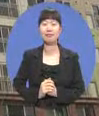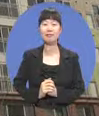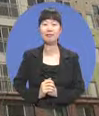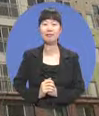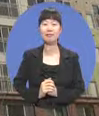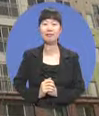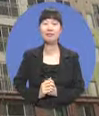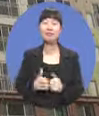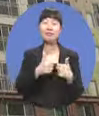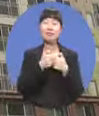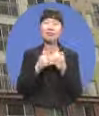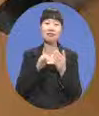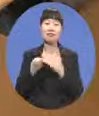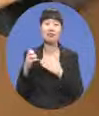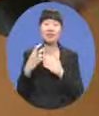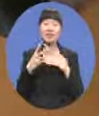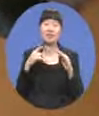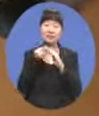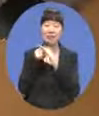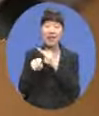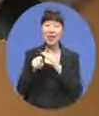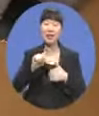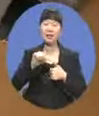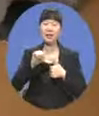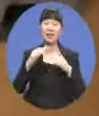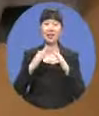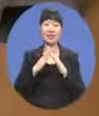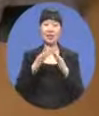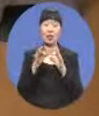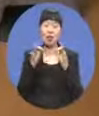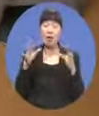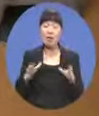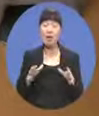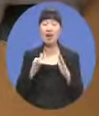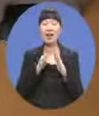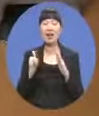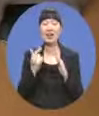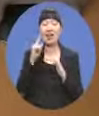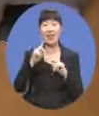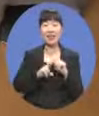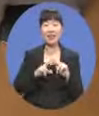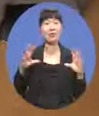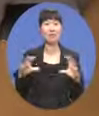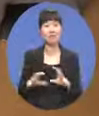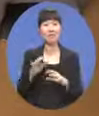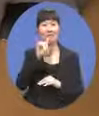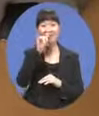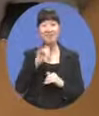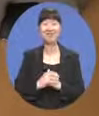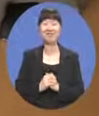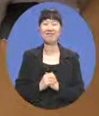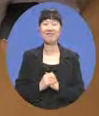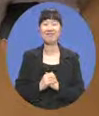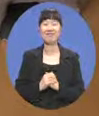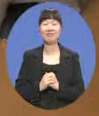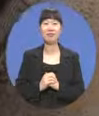상담 후 다시 찾은 민재의 집. 오랜만에 가족들이 한자리에 모였는데요.